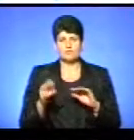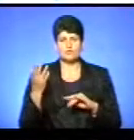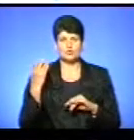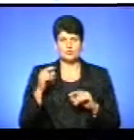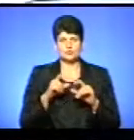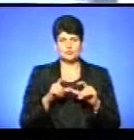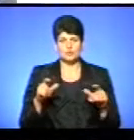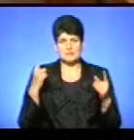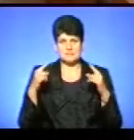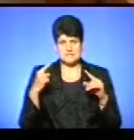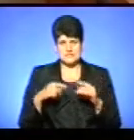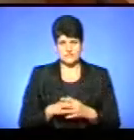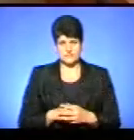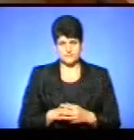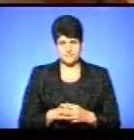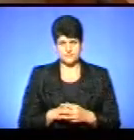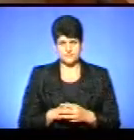Тернопільської школи мистецтв.